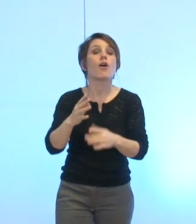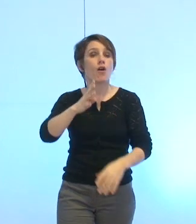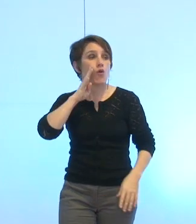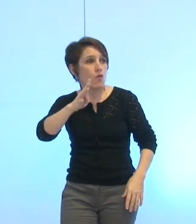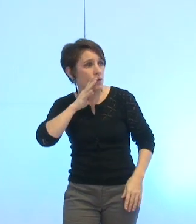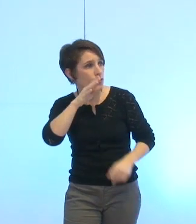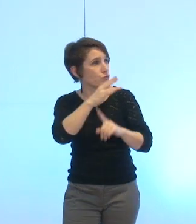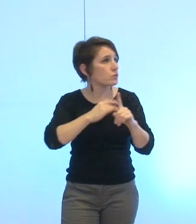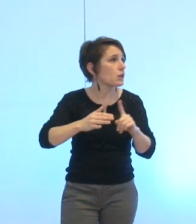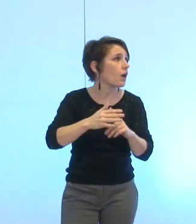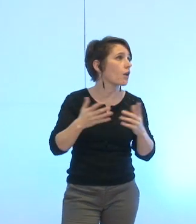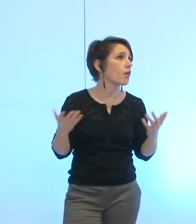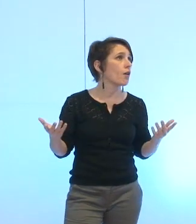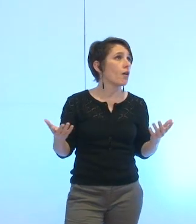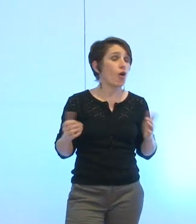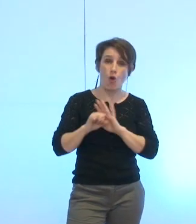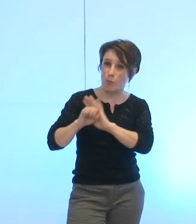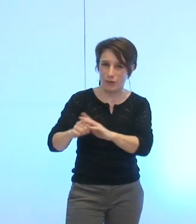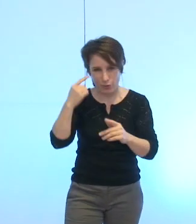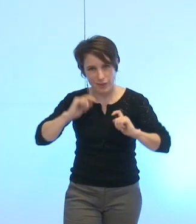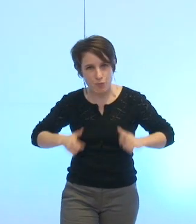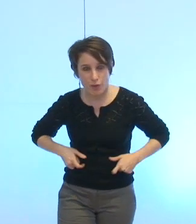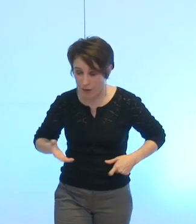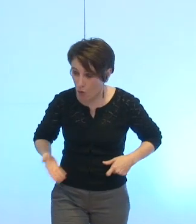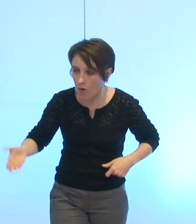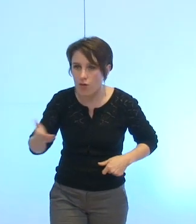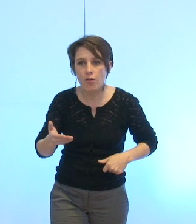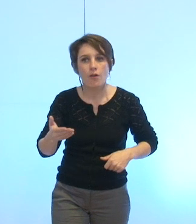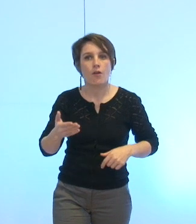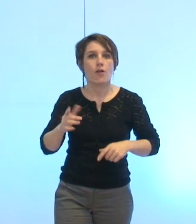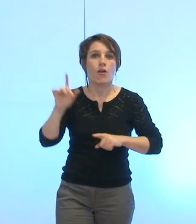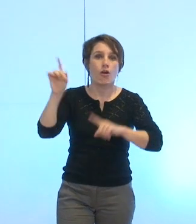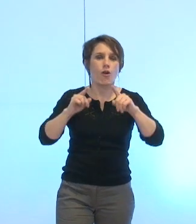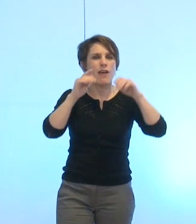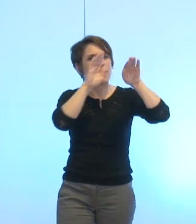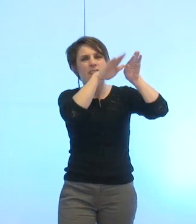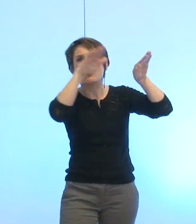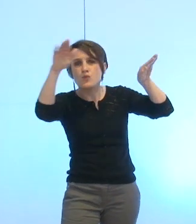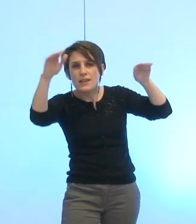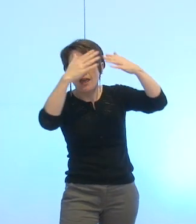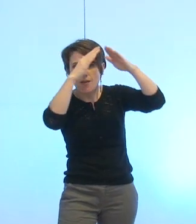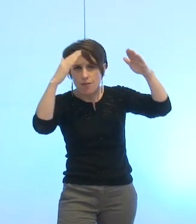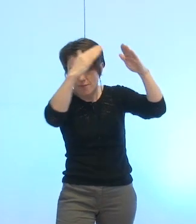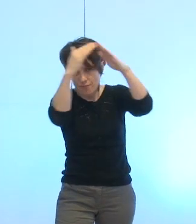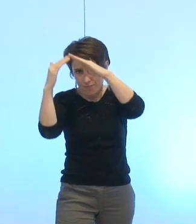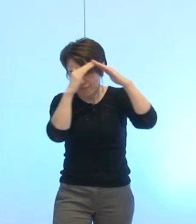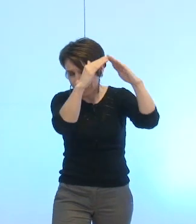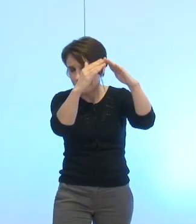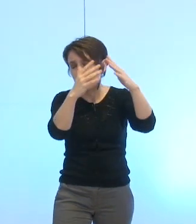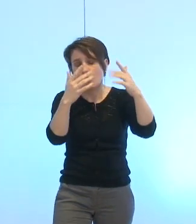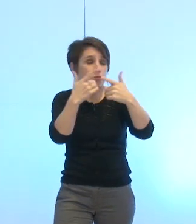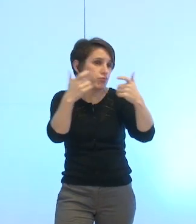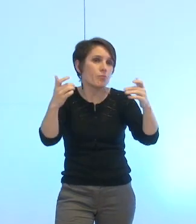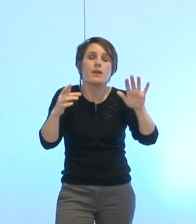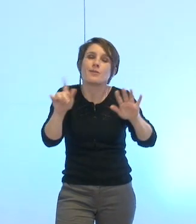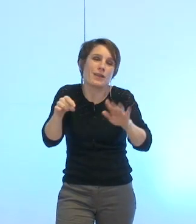la priorité aux écoles un travail immense qui reste à faire la fête des tuiles et j'en passe mais de fait effectivement ce n'est pas